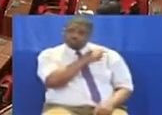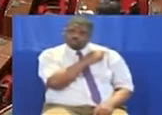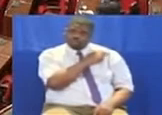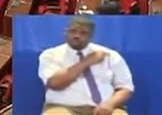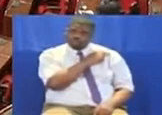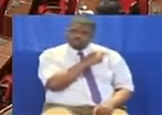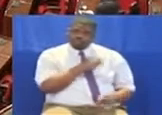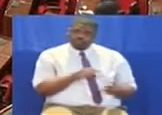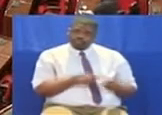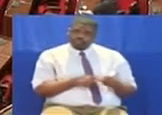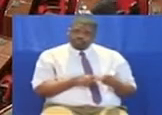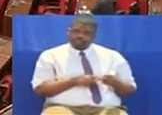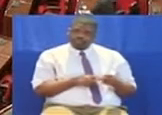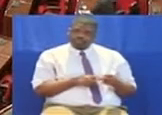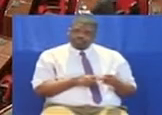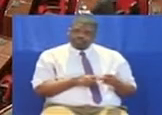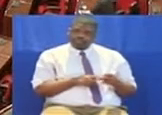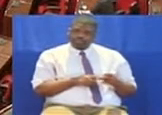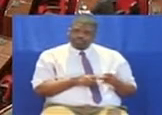mheshimiwa nani?